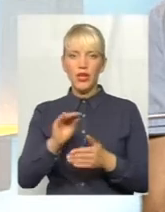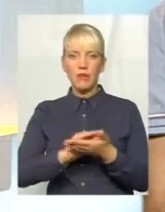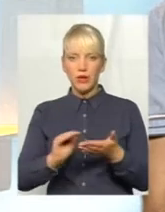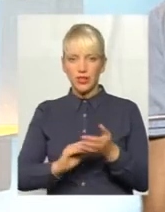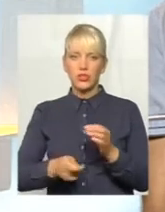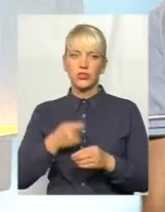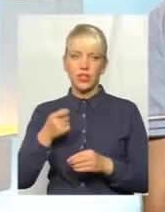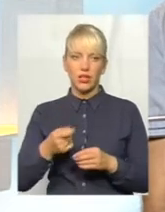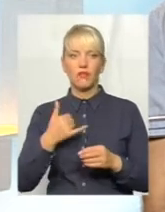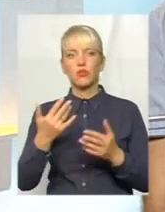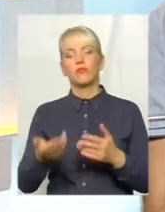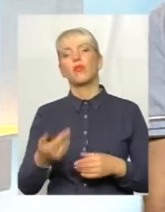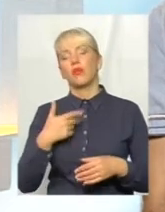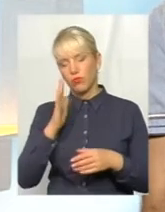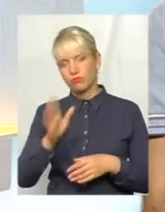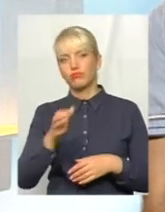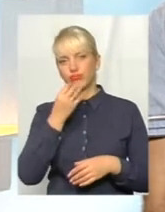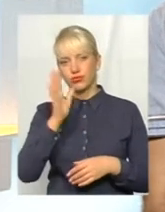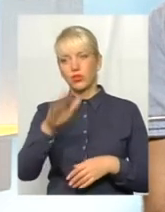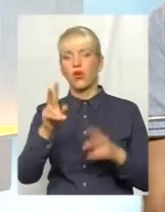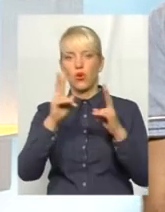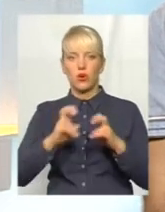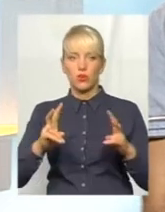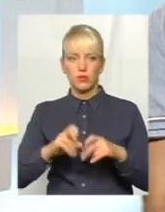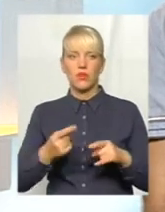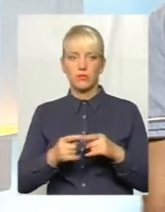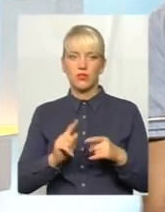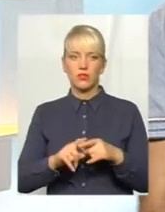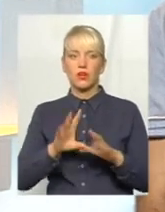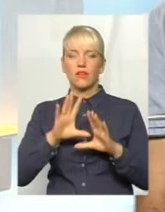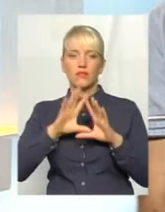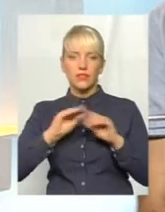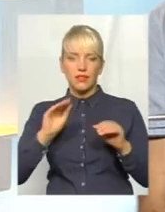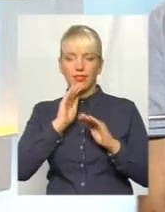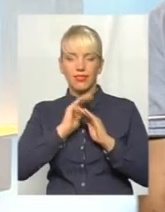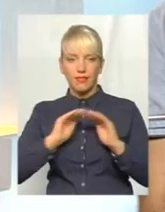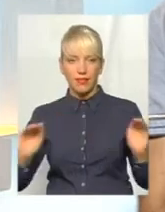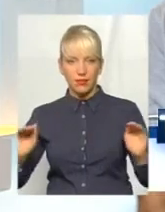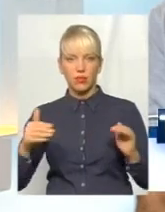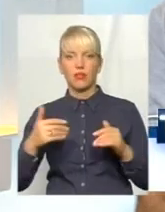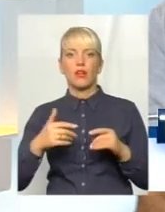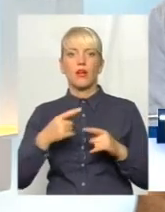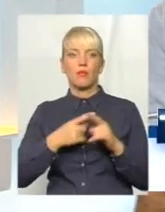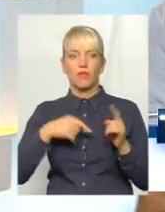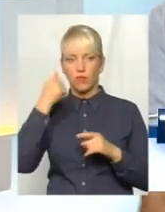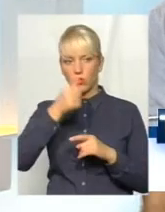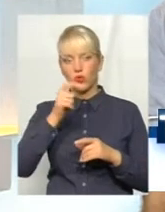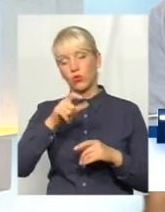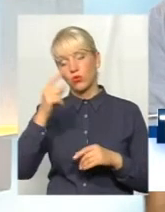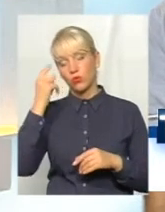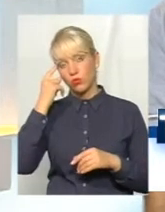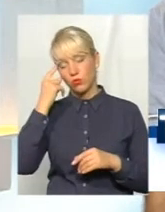Все ми розберемося. На тому все тихенечко пів року проходить. Люди вже повністю думають,